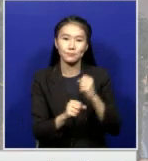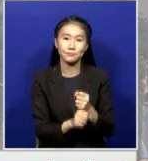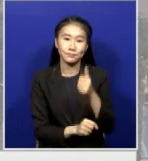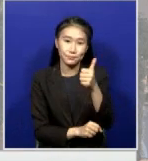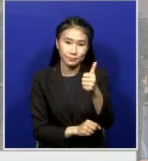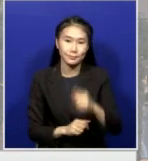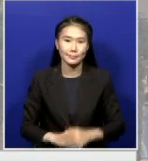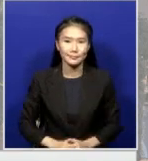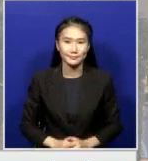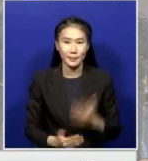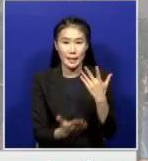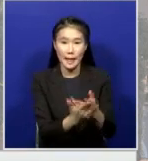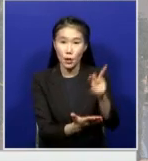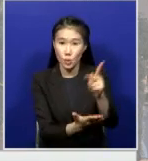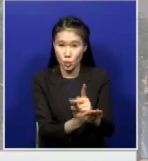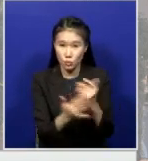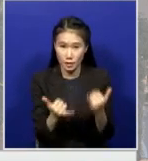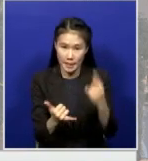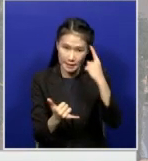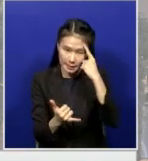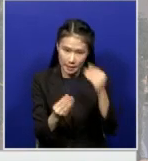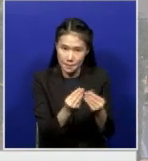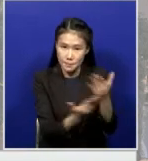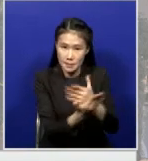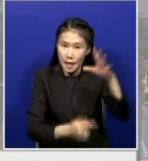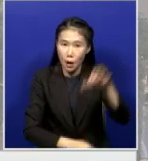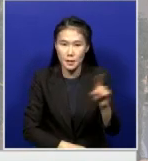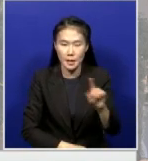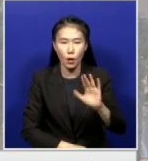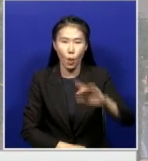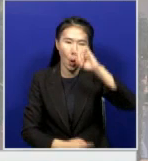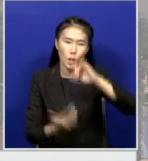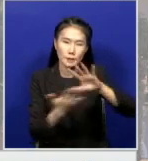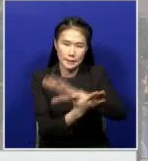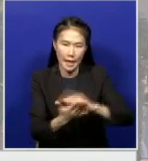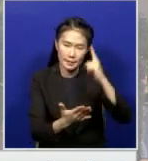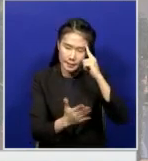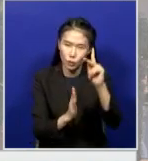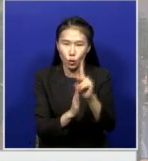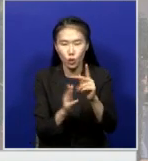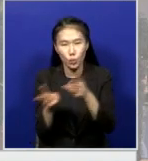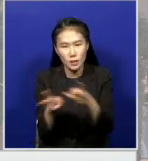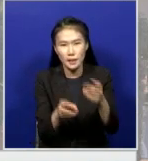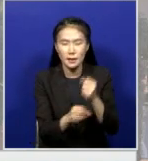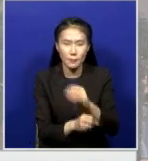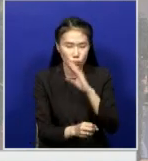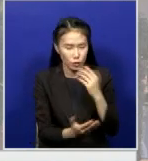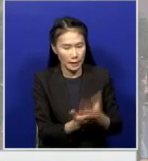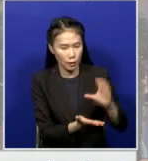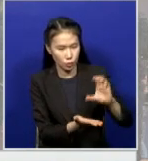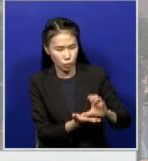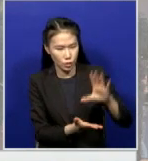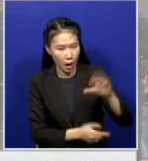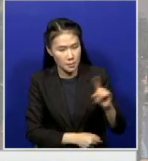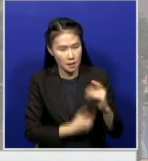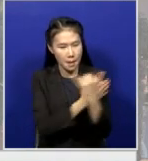สำหรับแนวทางการกู้เงินในเบื้องต้นจะพิจารณาแหล่งเงินกู้ในประเทศเป็นหลักขณะเดียวกันก็จะพิจารณาเงื่อนไขและต้นทุนการกู้เงินจากแหล่งเงินกู้ต่าง